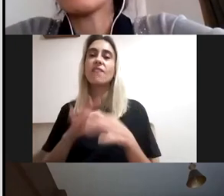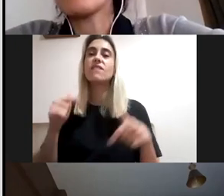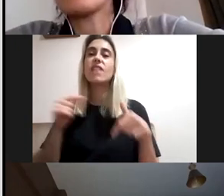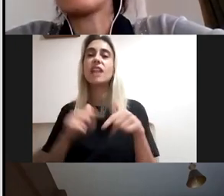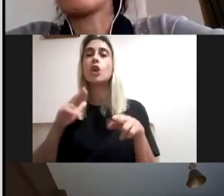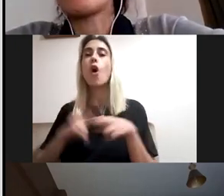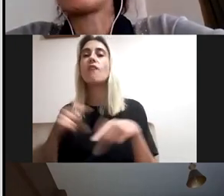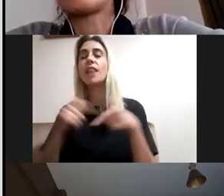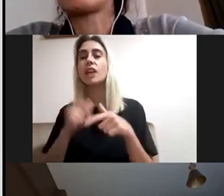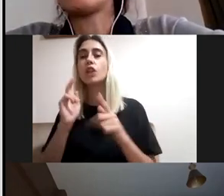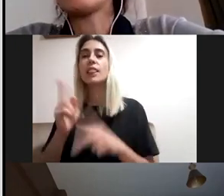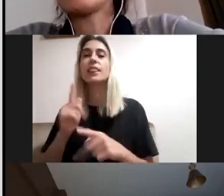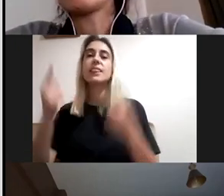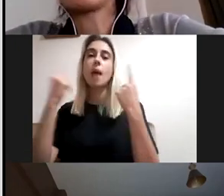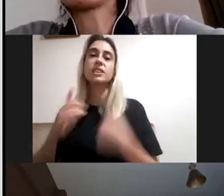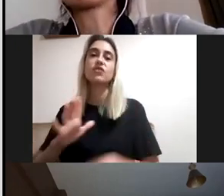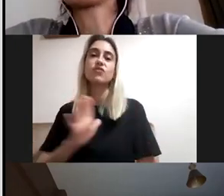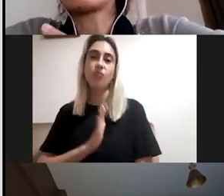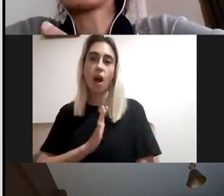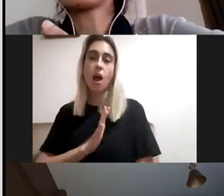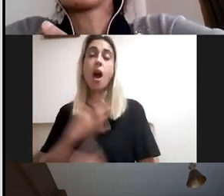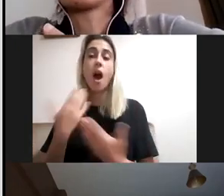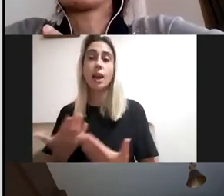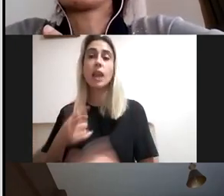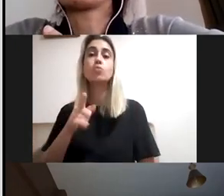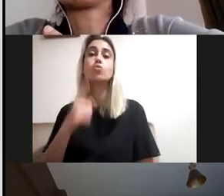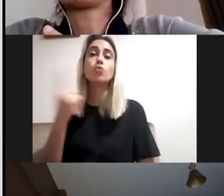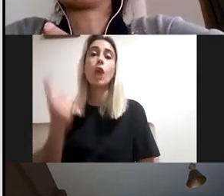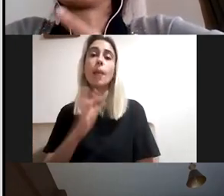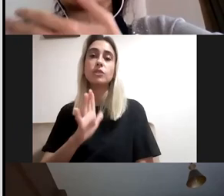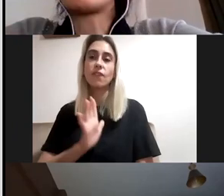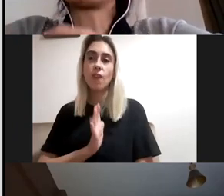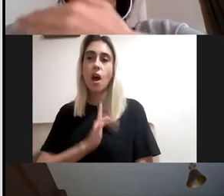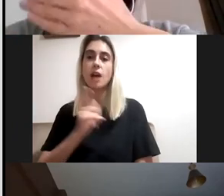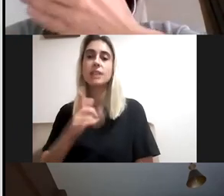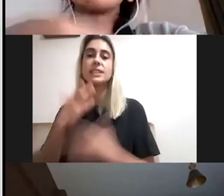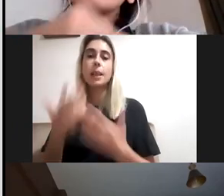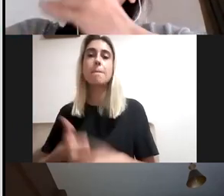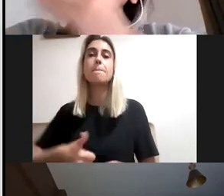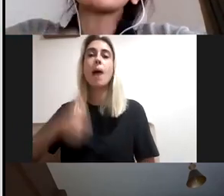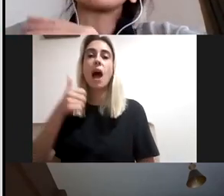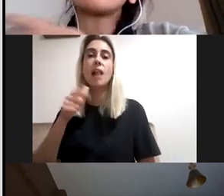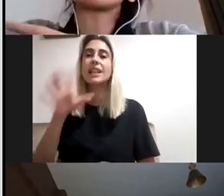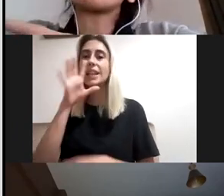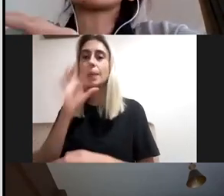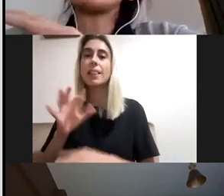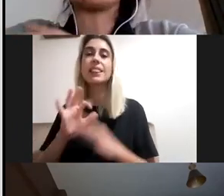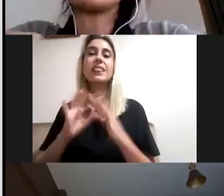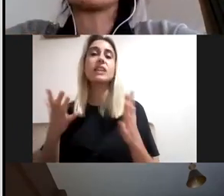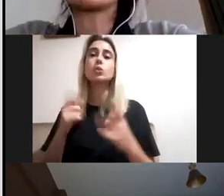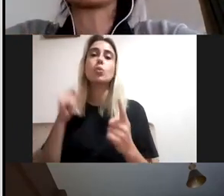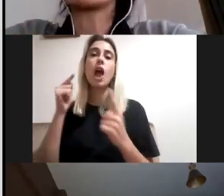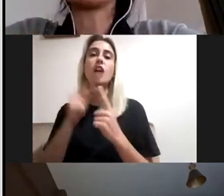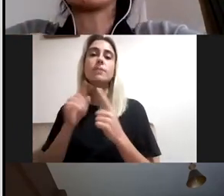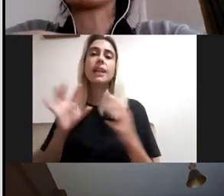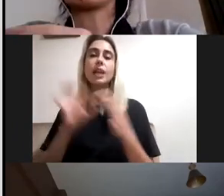konfederasyon temsilcileri de vardı haliyle. Ama tabii şu var, yani bakanlığın kime ve nasıl ulaşmasıyla